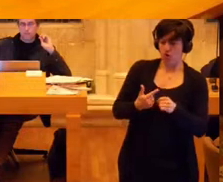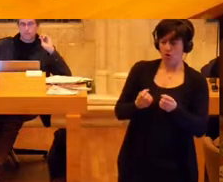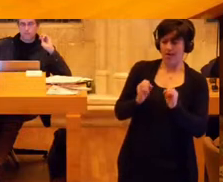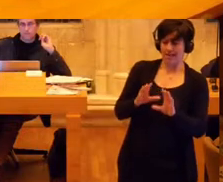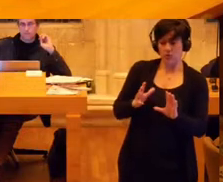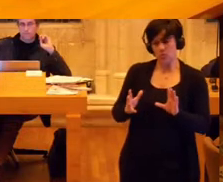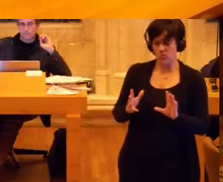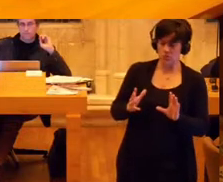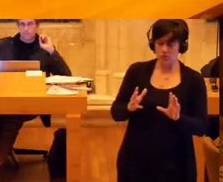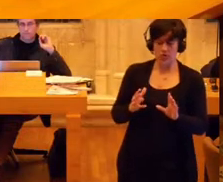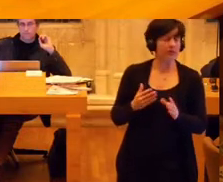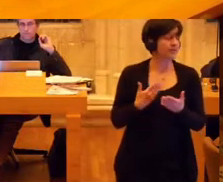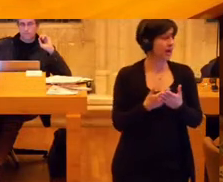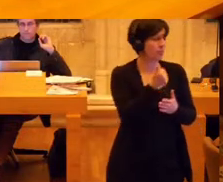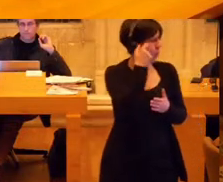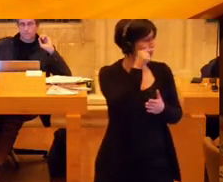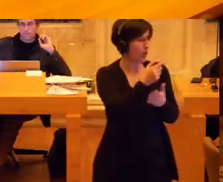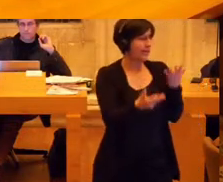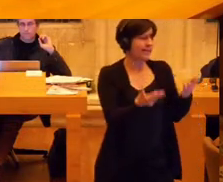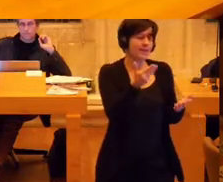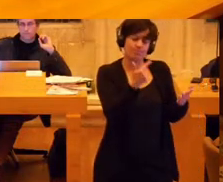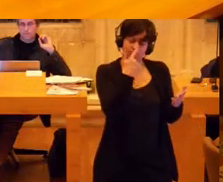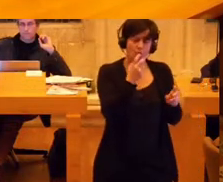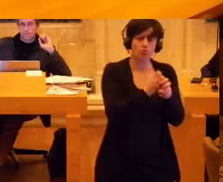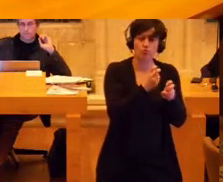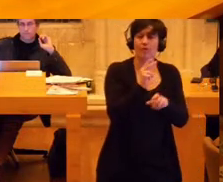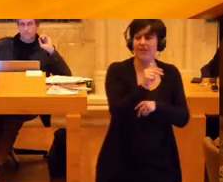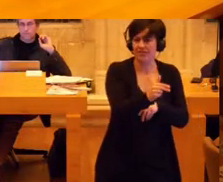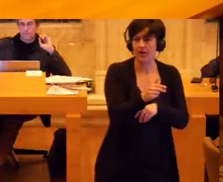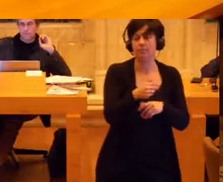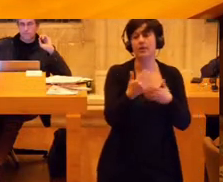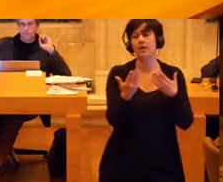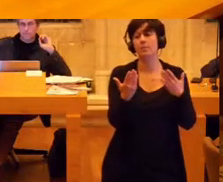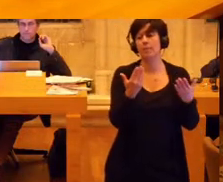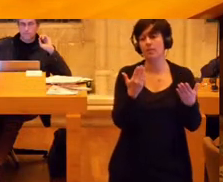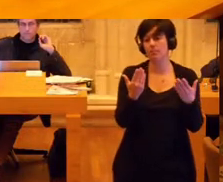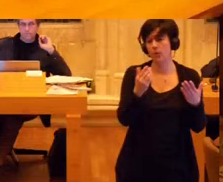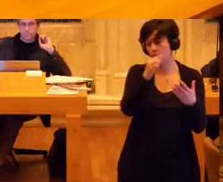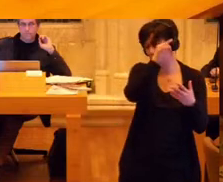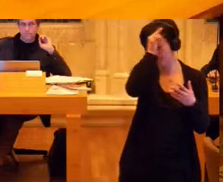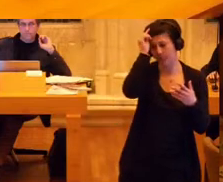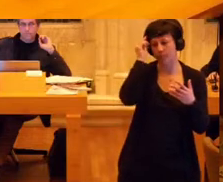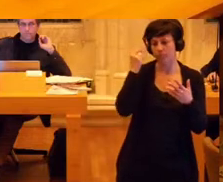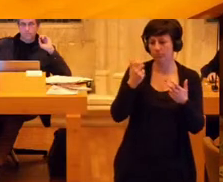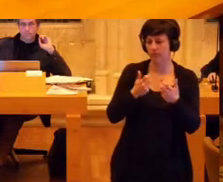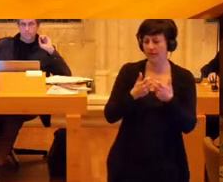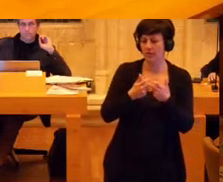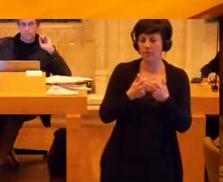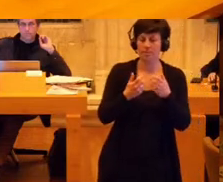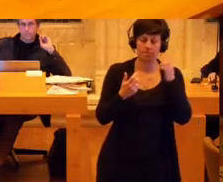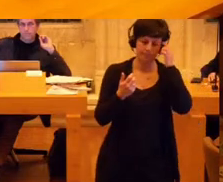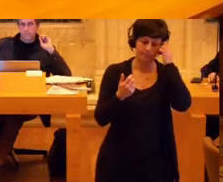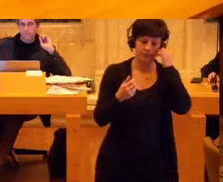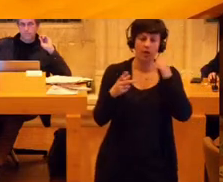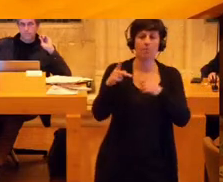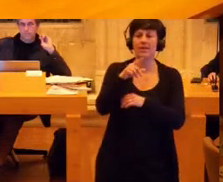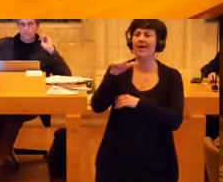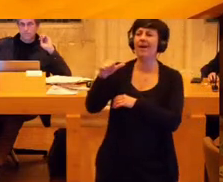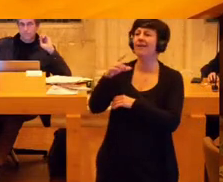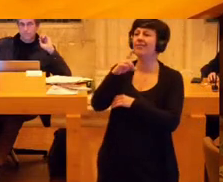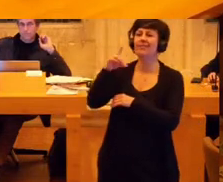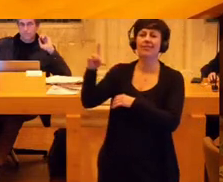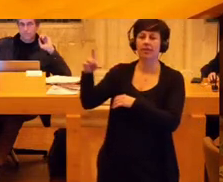de trouver un équilibre. Il n'existe pas, contrairement au sursis à statuer, couvre l'adoption, enfin le débat sur un PADD, par